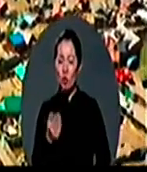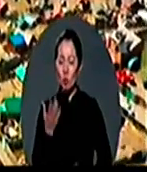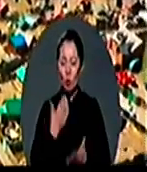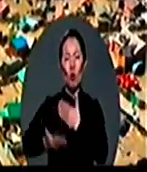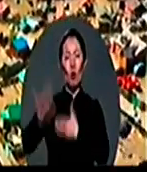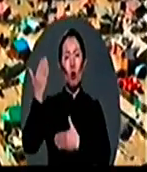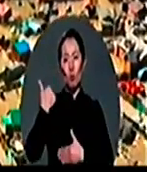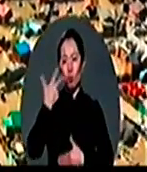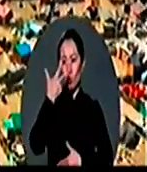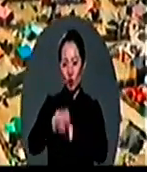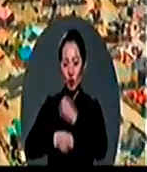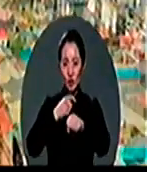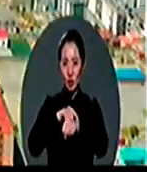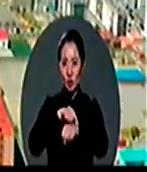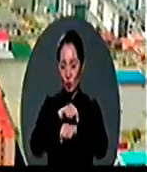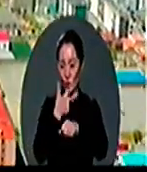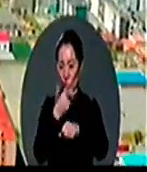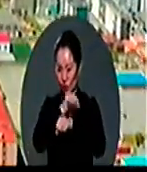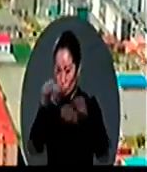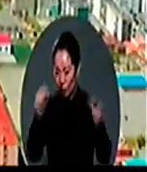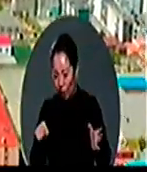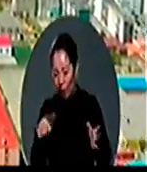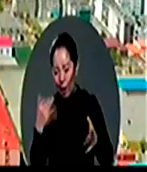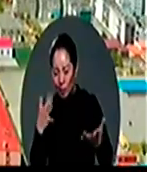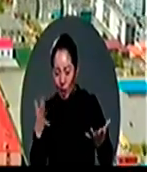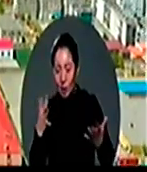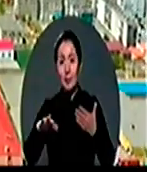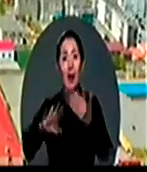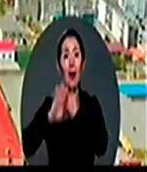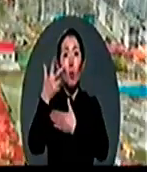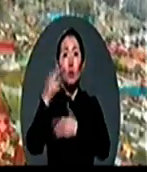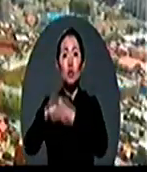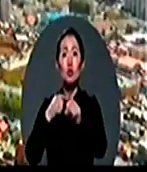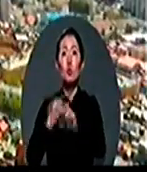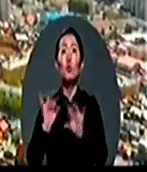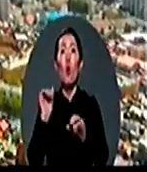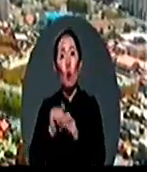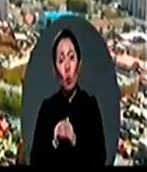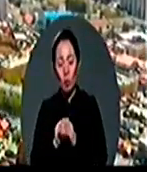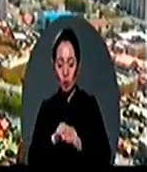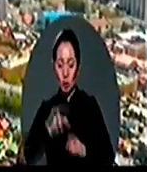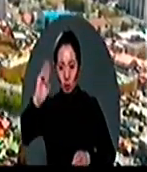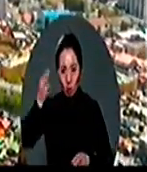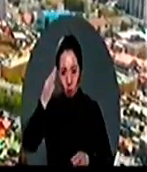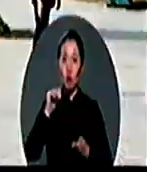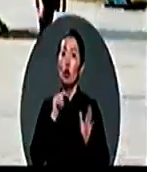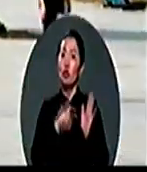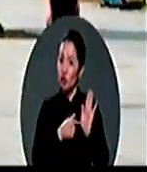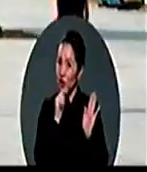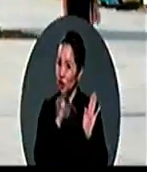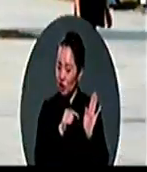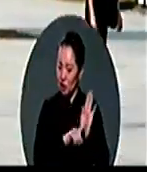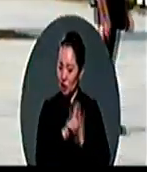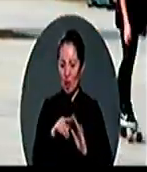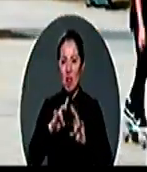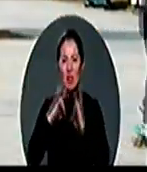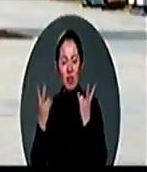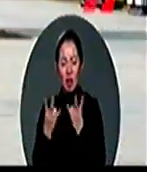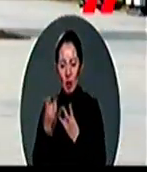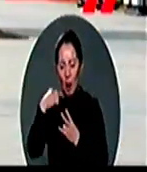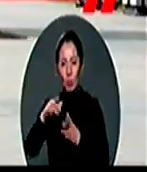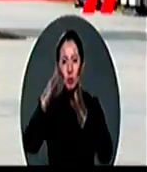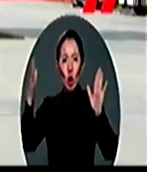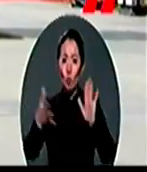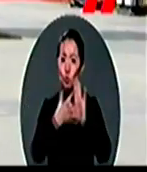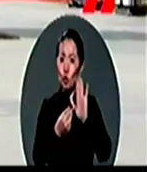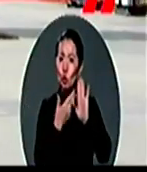Ийхүү өнгөрсөн 30 жилийн алдааг дүгнэж, ирэх 30 жилд юунд хүрч чадах вэ гэдгийг манай улс тодорхойлж эхэллээ. Тухайлбал нийгэмд хамгийн